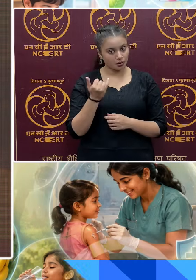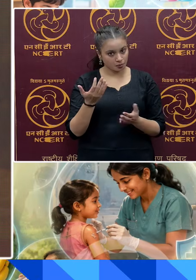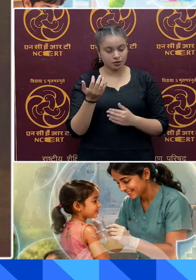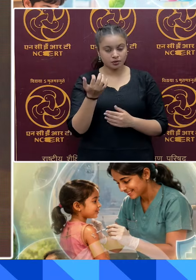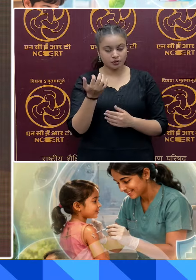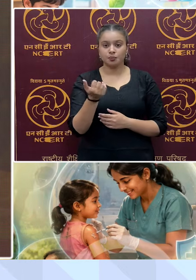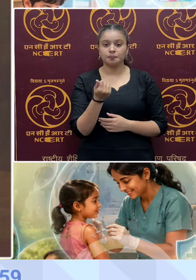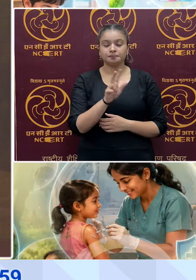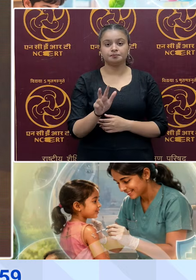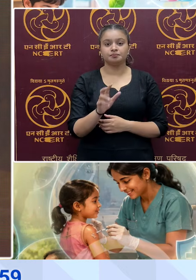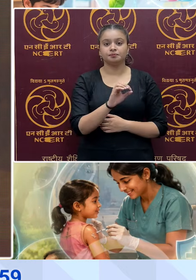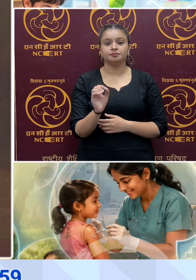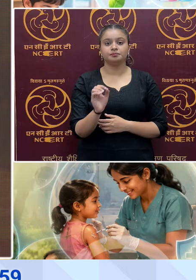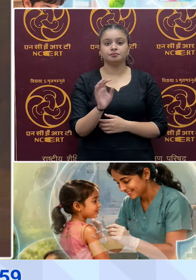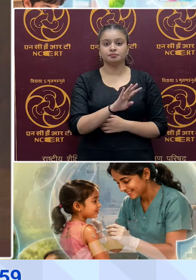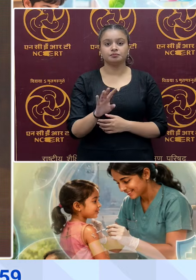है